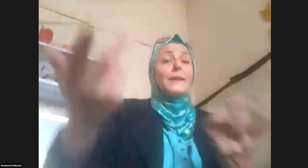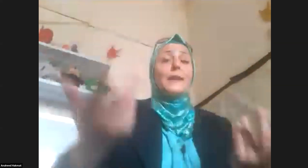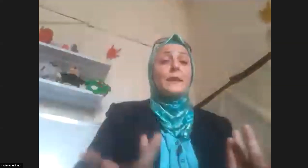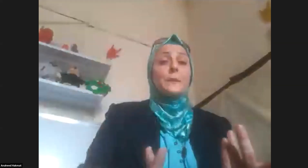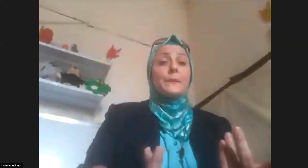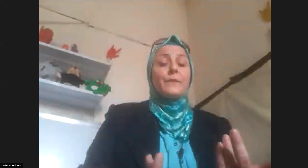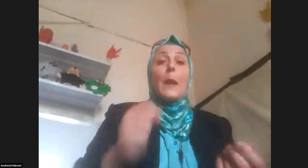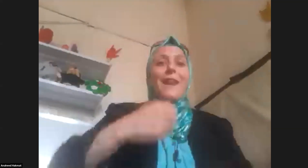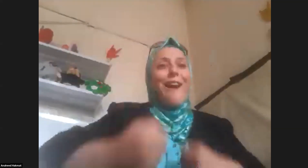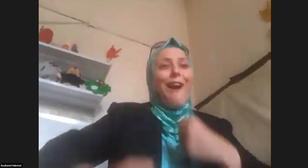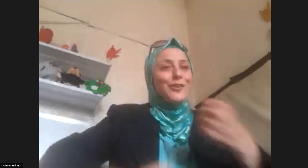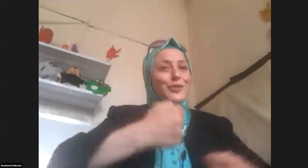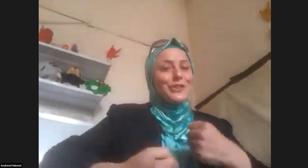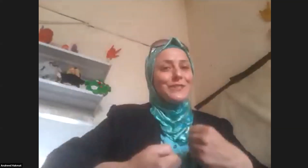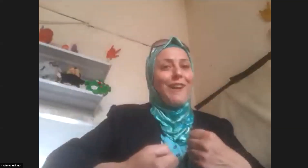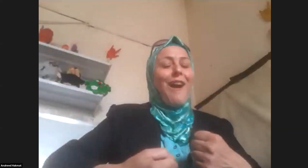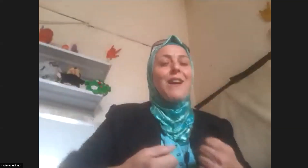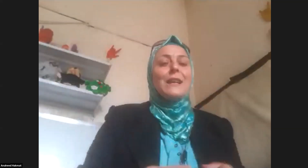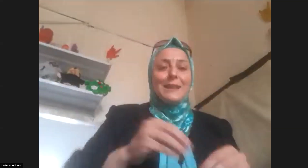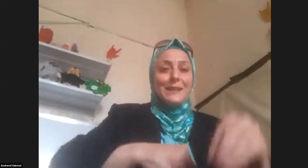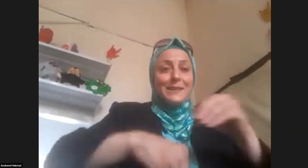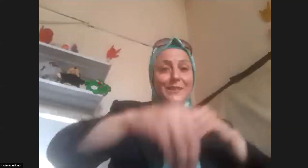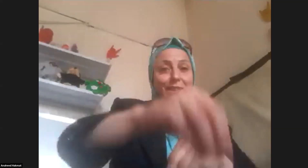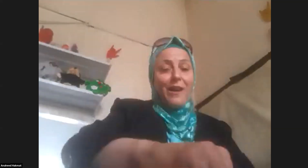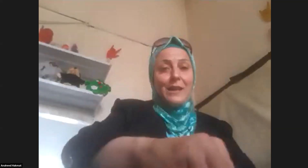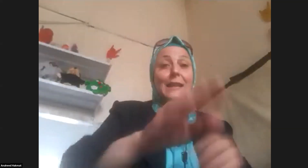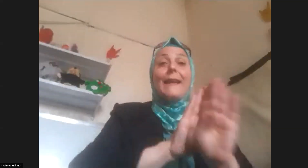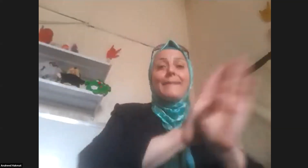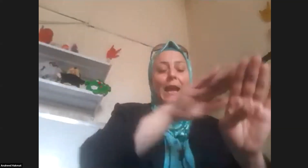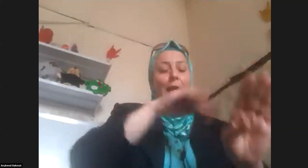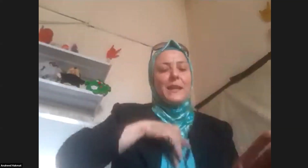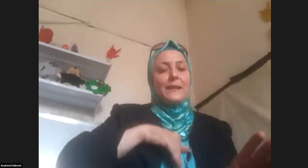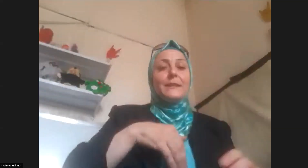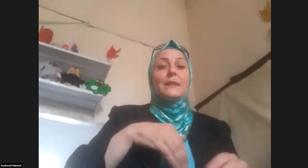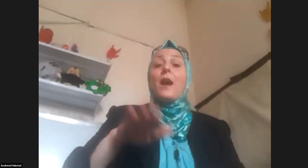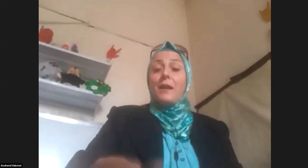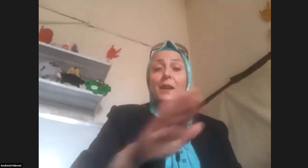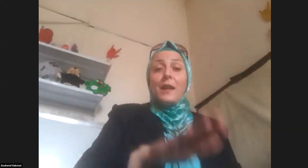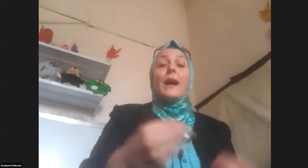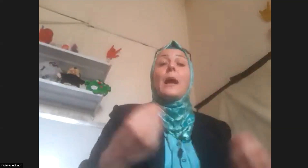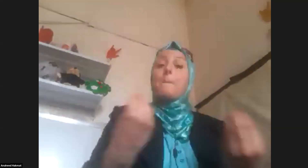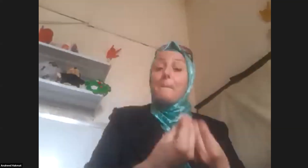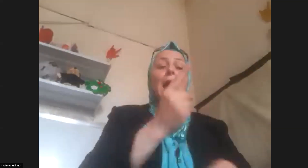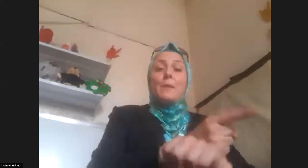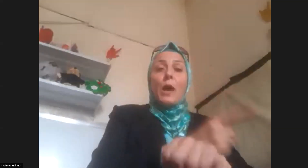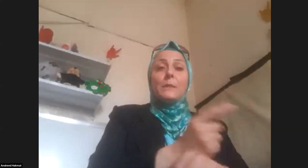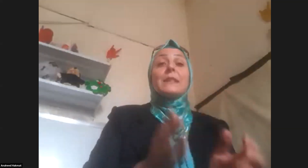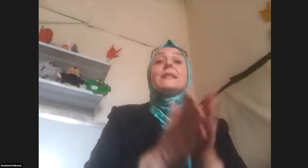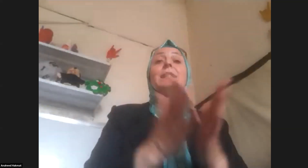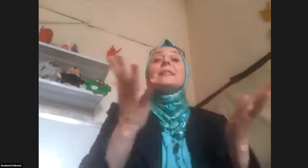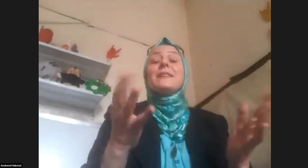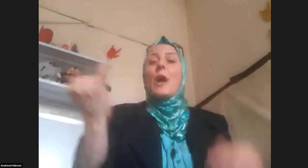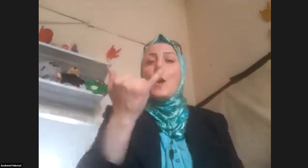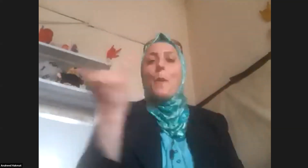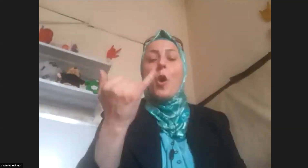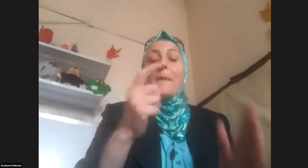فالأنشطة الروتينية الانتقالية الداعمة النفسية للأطفال وللمعلمين مهم جدا نحارب تكون جزء من النظام